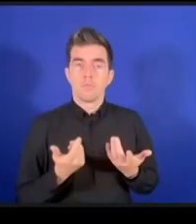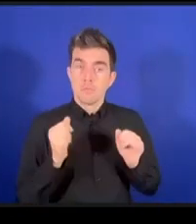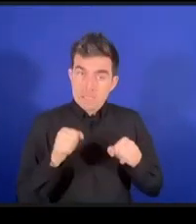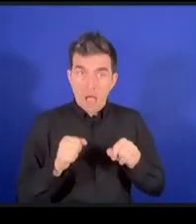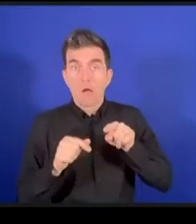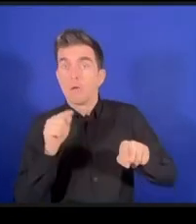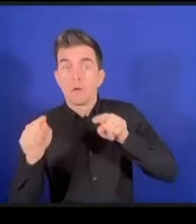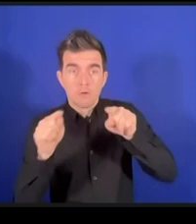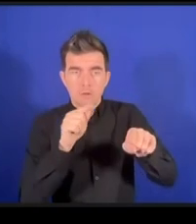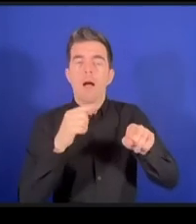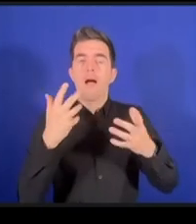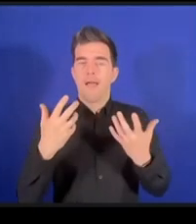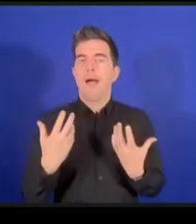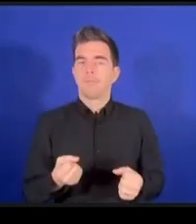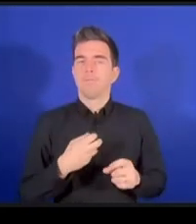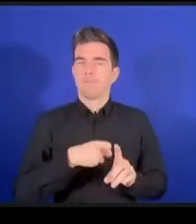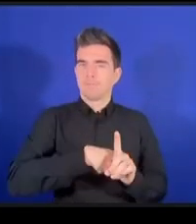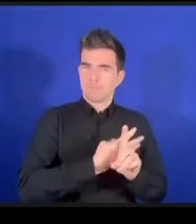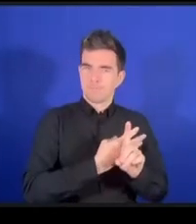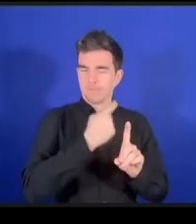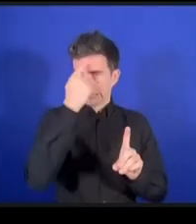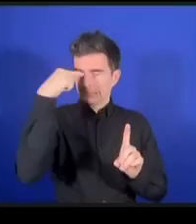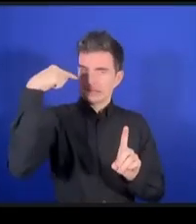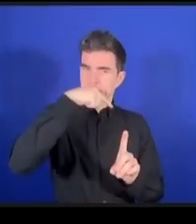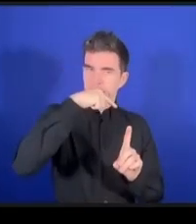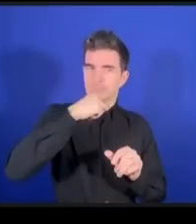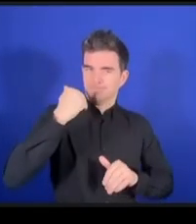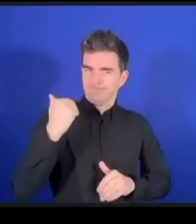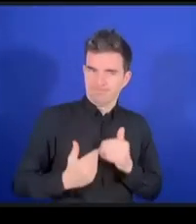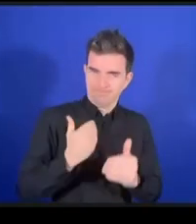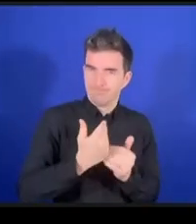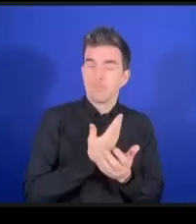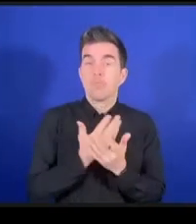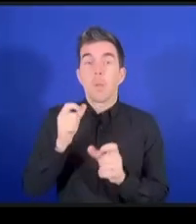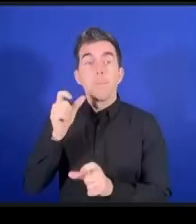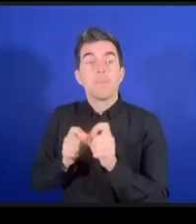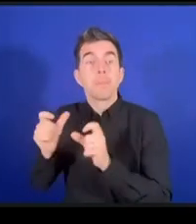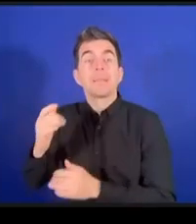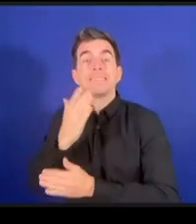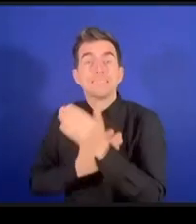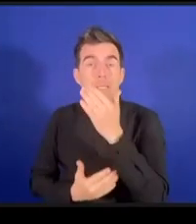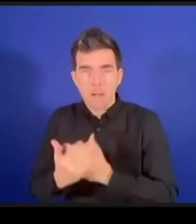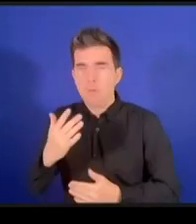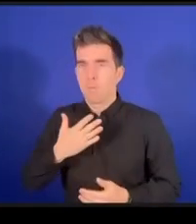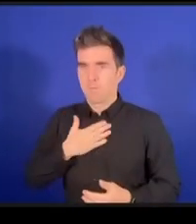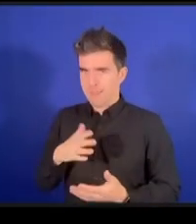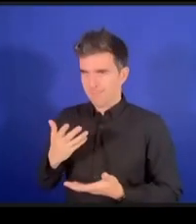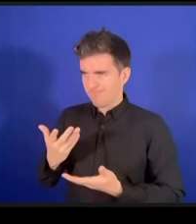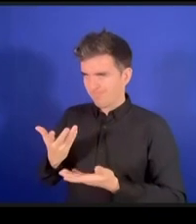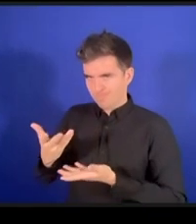наверху и и люди с инвалидност могут принимать участие в этих